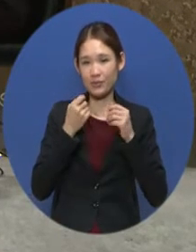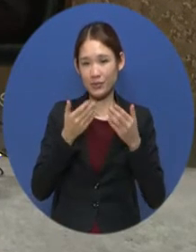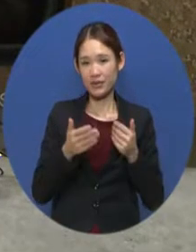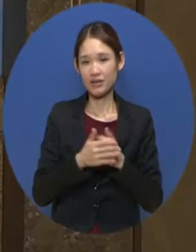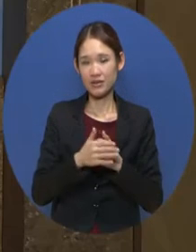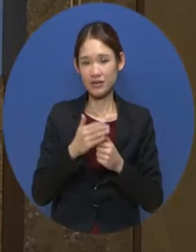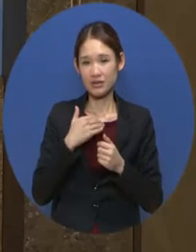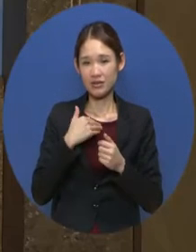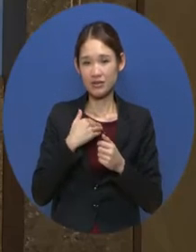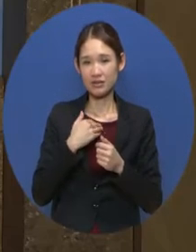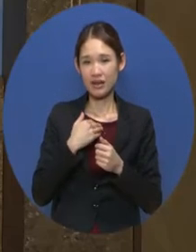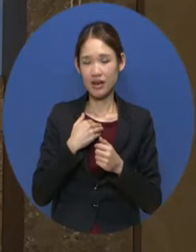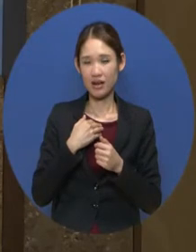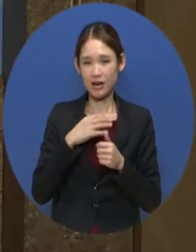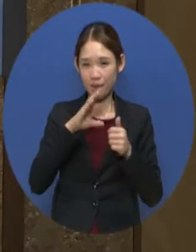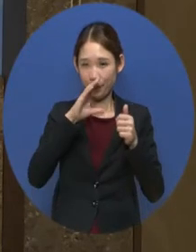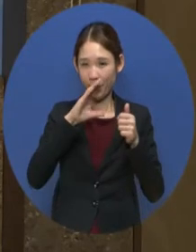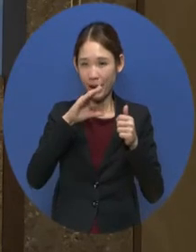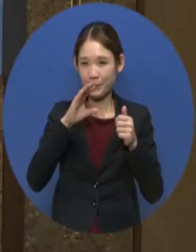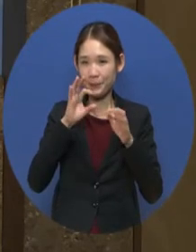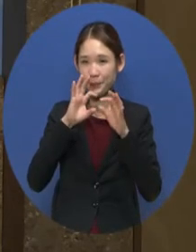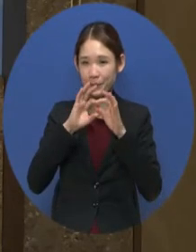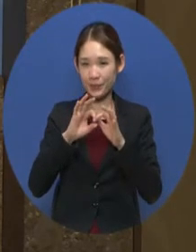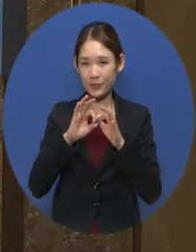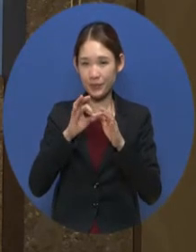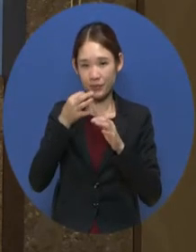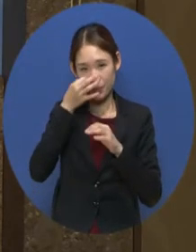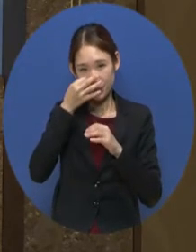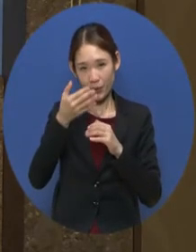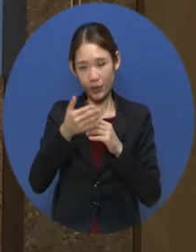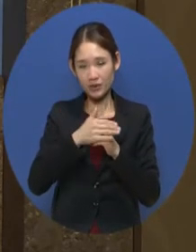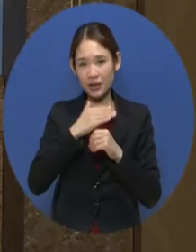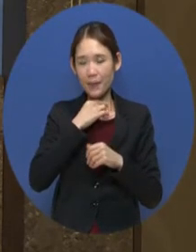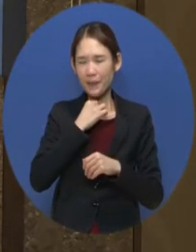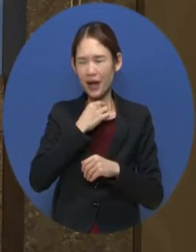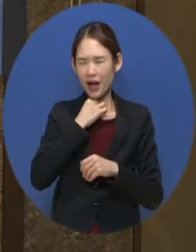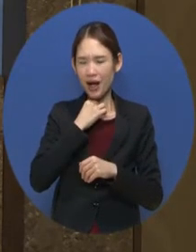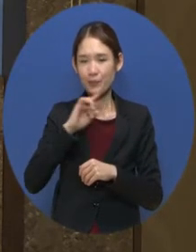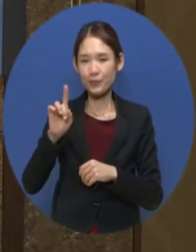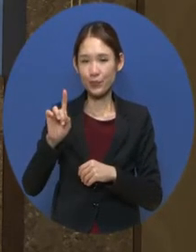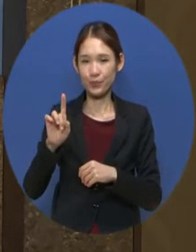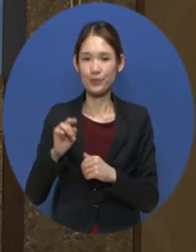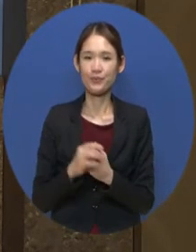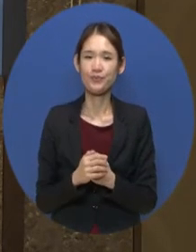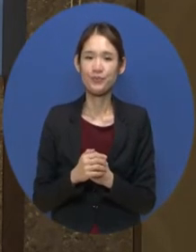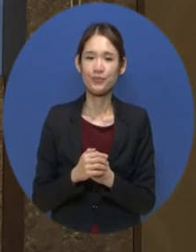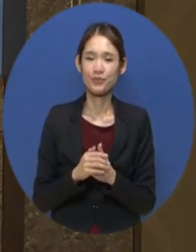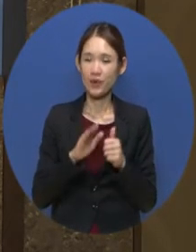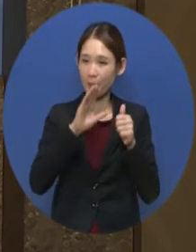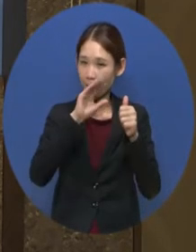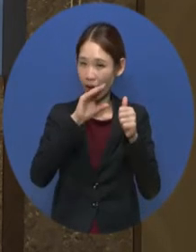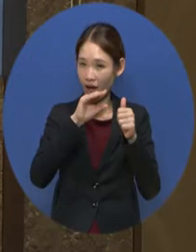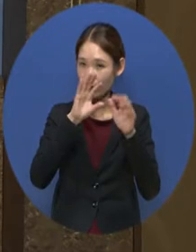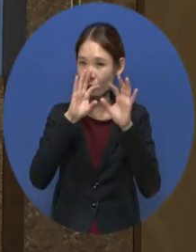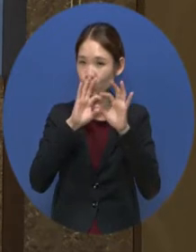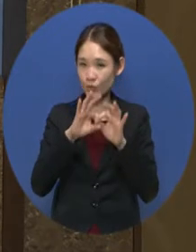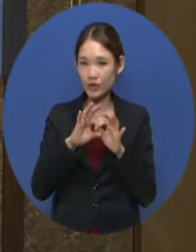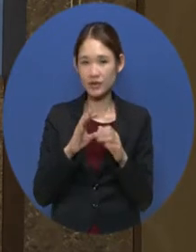제가 나와서 네. 저의 또 바람 중에 하나는 네. 이 방송을